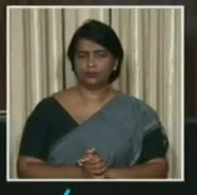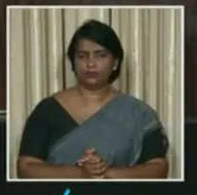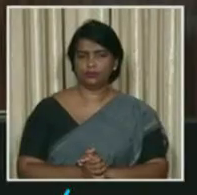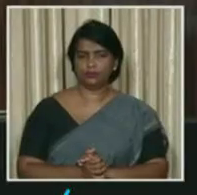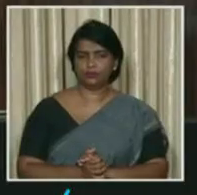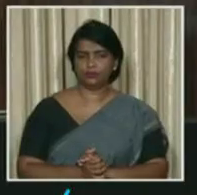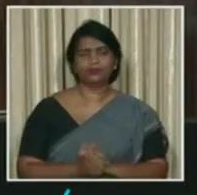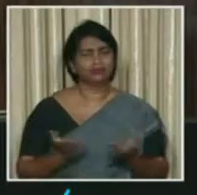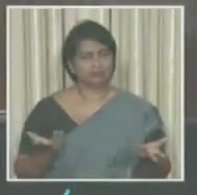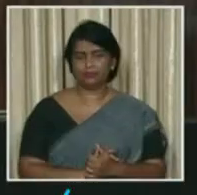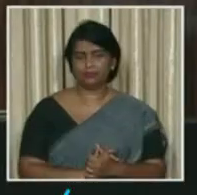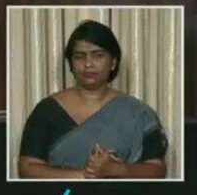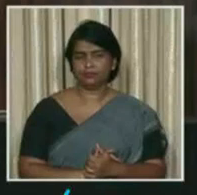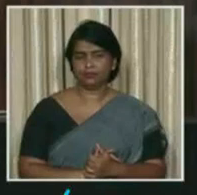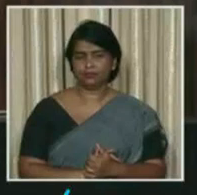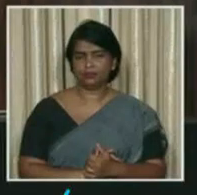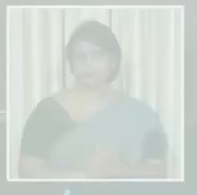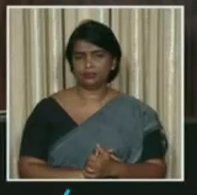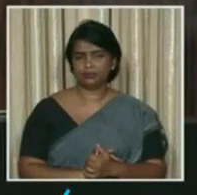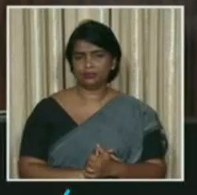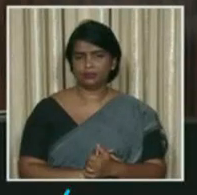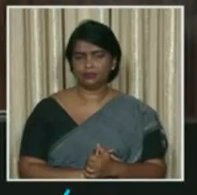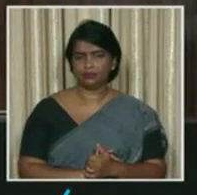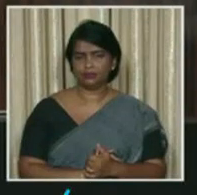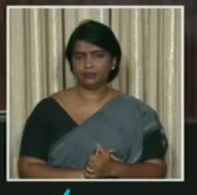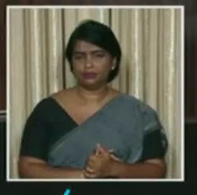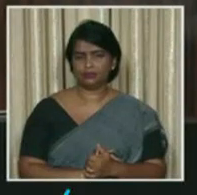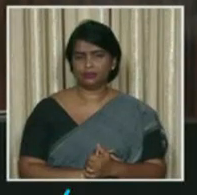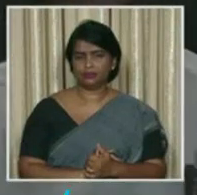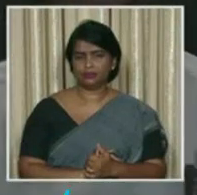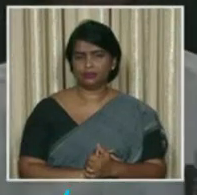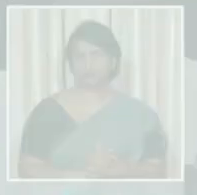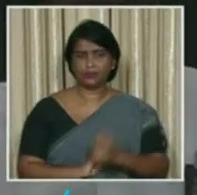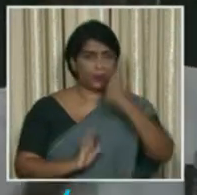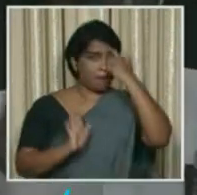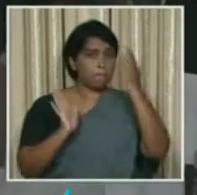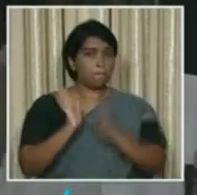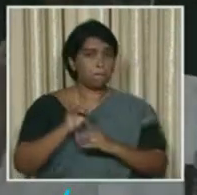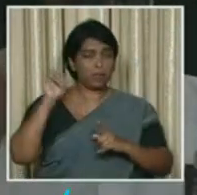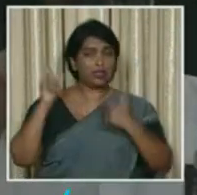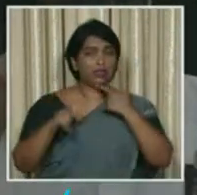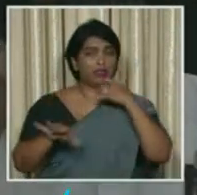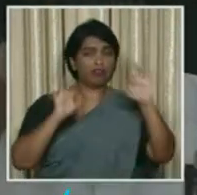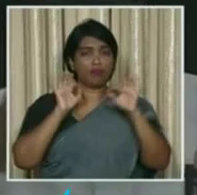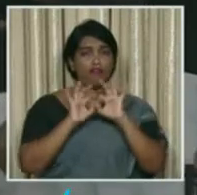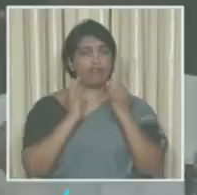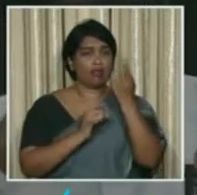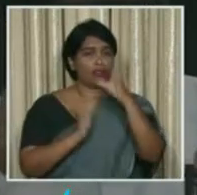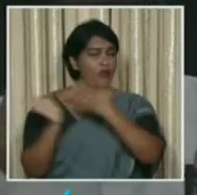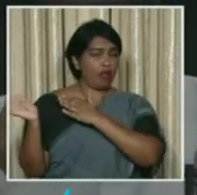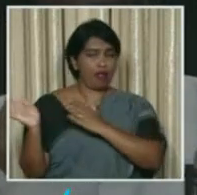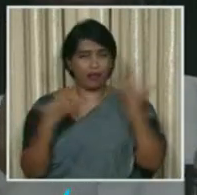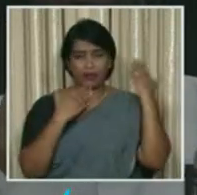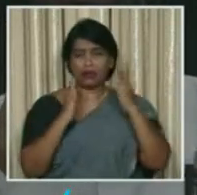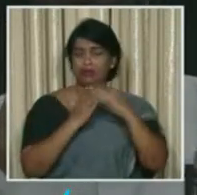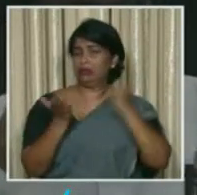මොකද්ද මන් තියදුවා මේ කරන කරදරේ මට විනාඩි දෙකක් දෙන්න මාතලේ රත්වත්තනි වත්තෙන් ඒ වතු කර ජනතාව පවුල් 14ම එළියට දාලා මේ ගේ